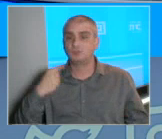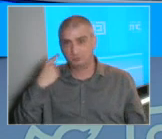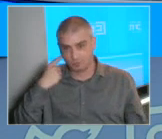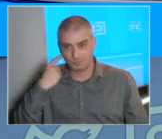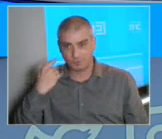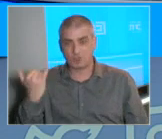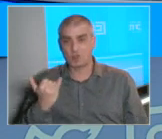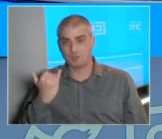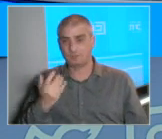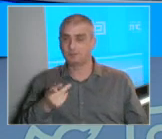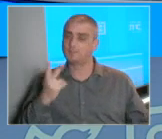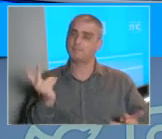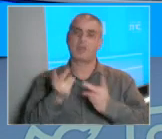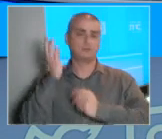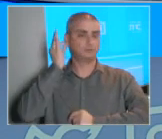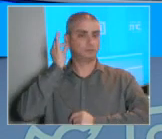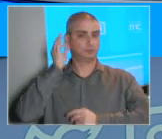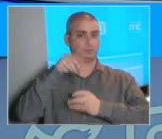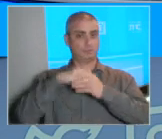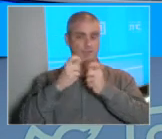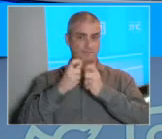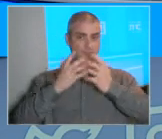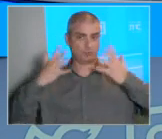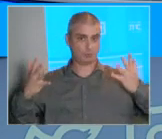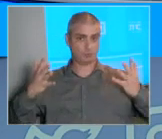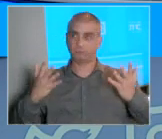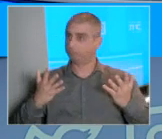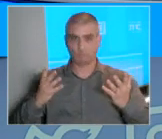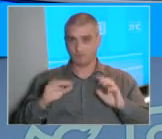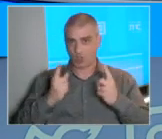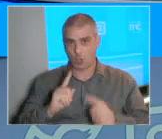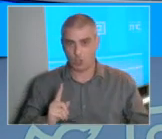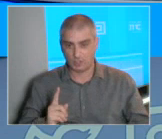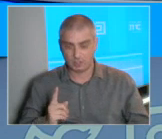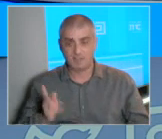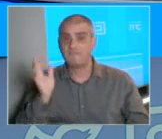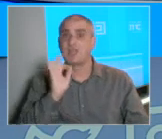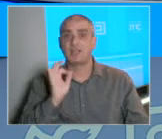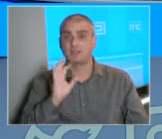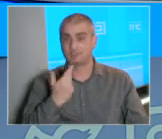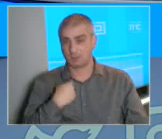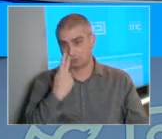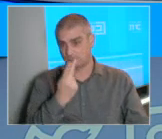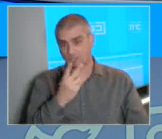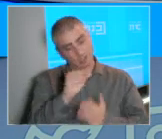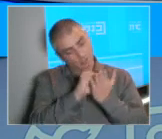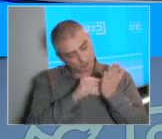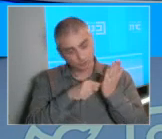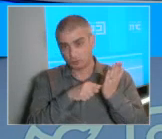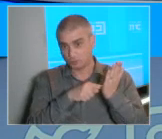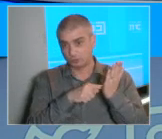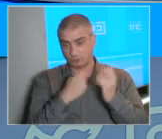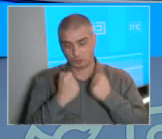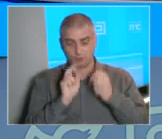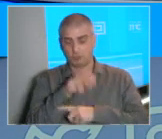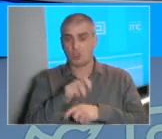אנחנו שומעות כל הזמן על זה שמחפשים נשים למפלגות הגדולות, וזה עדיין לא קורה, ועדיין, אם אנחנו נסתכל על הרשימות